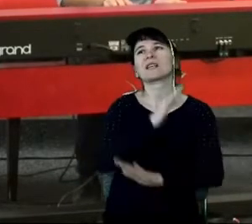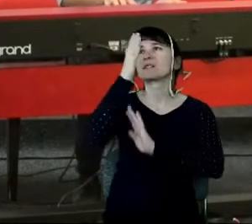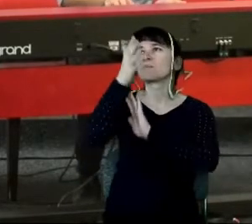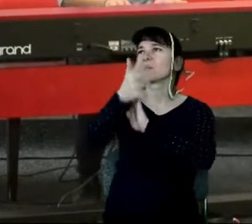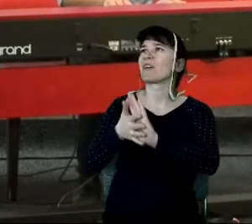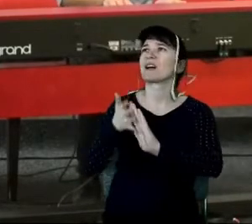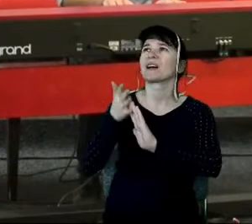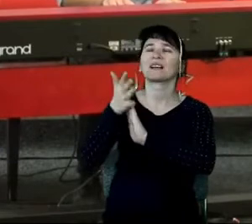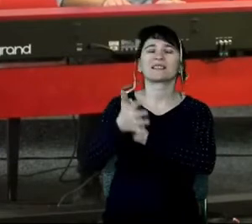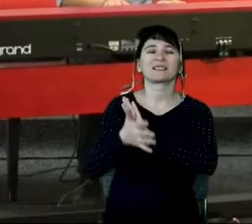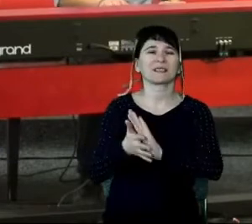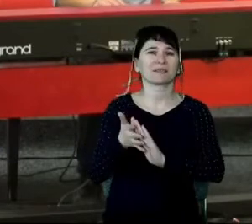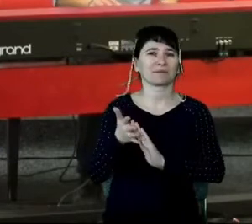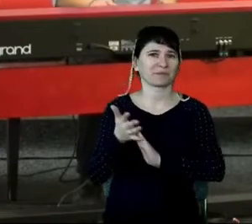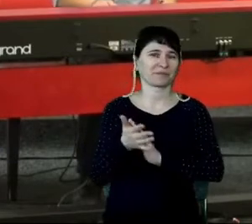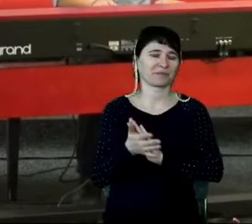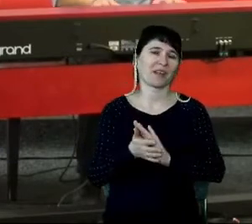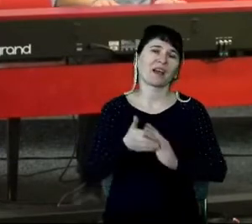воспевайте.